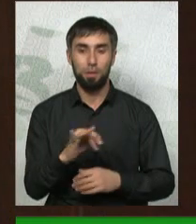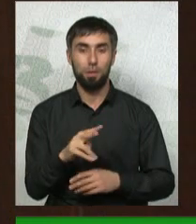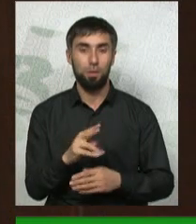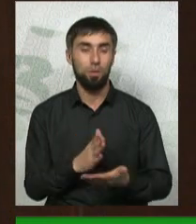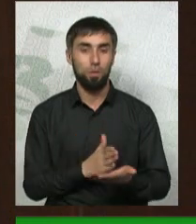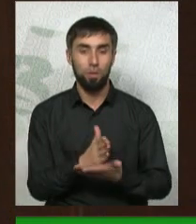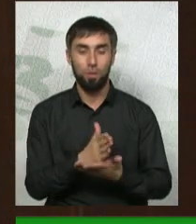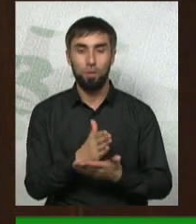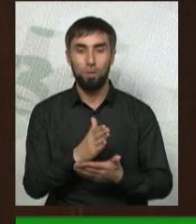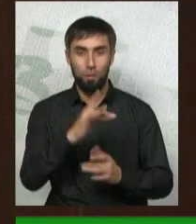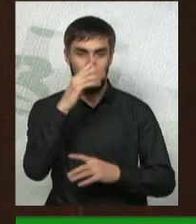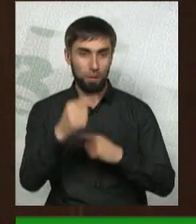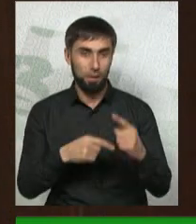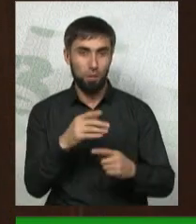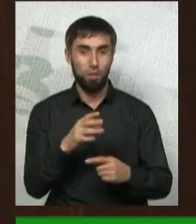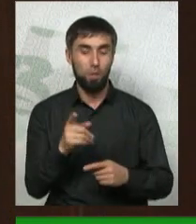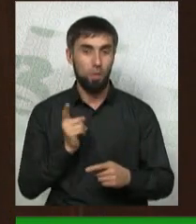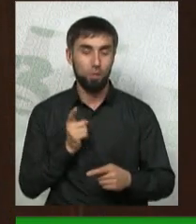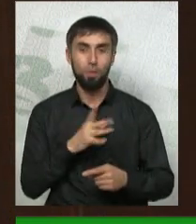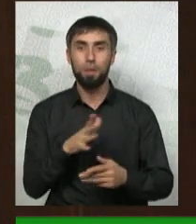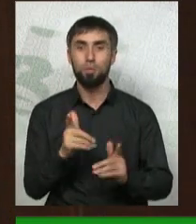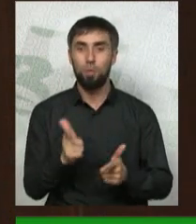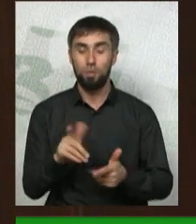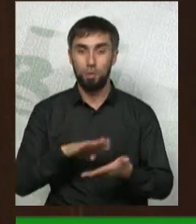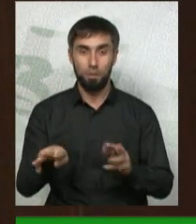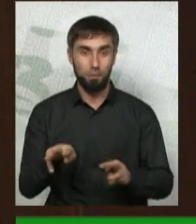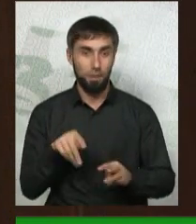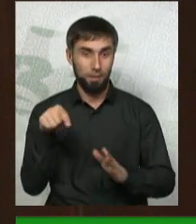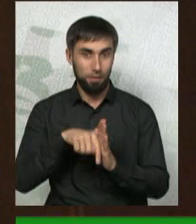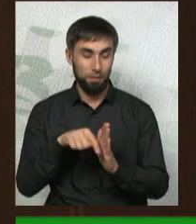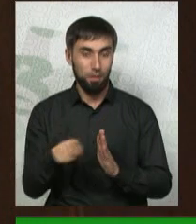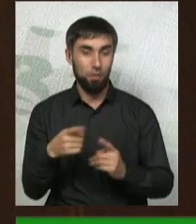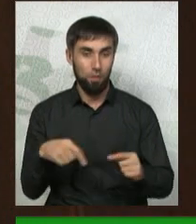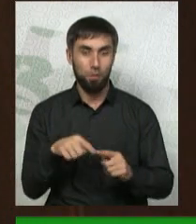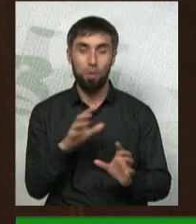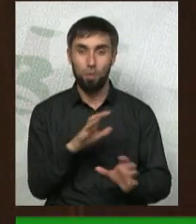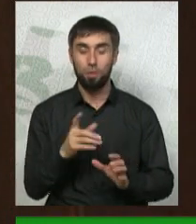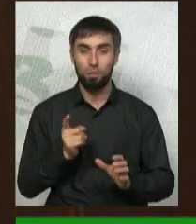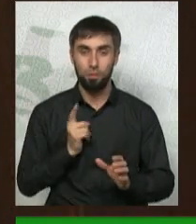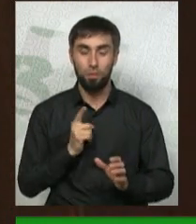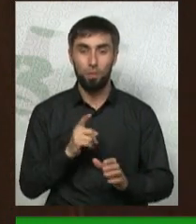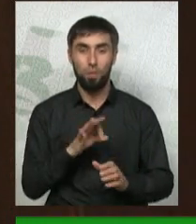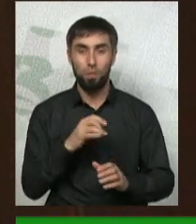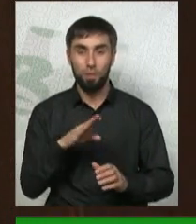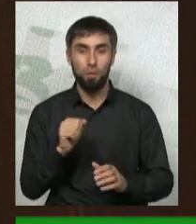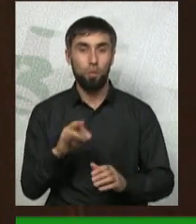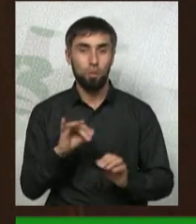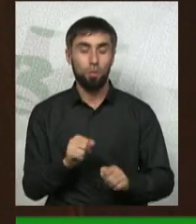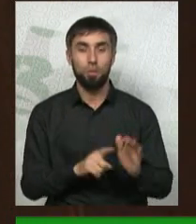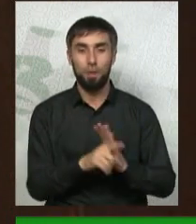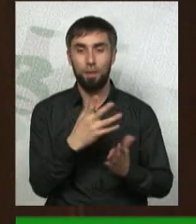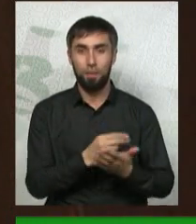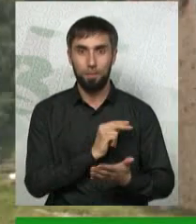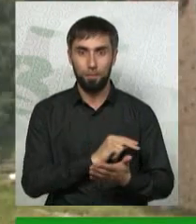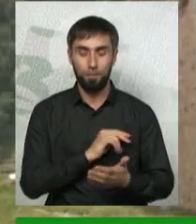объектов культурного наследия для согласования. После согласования данного раздела по обеспечению сохранности объекта, они могут приступать к